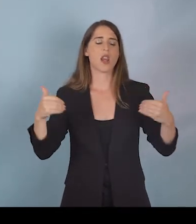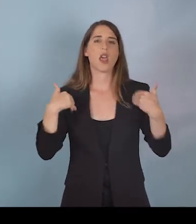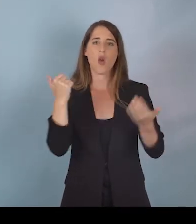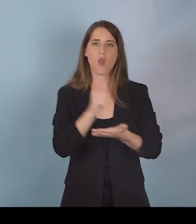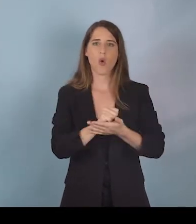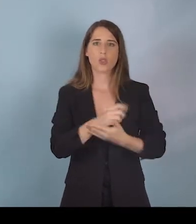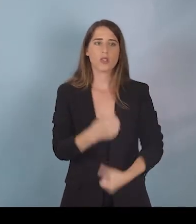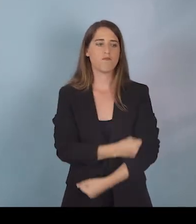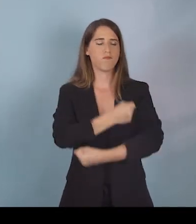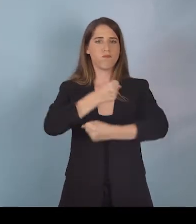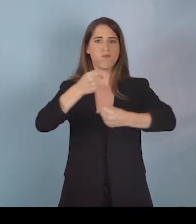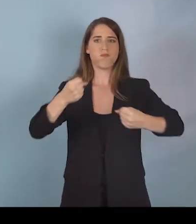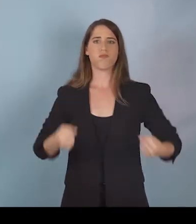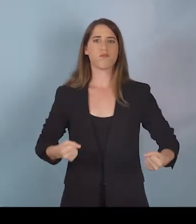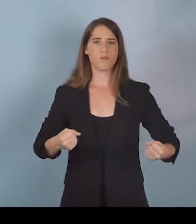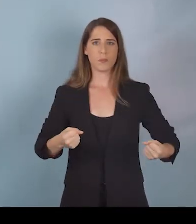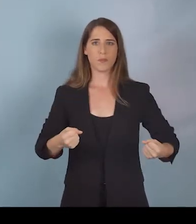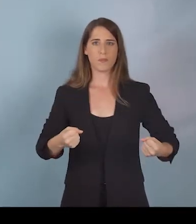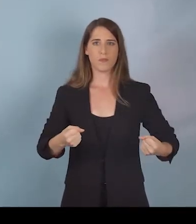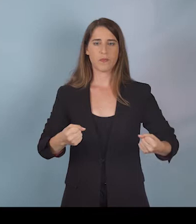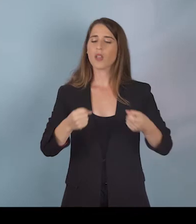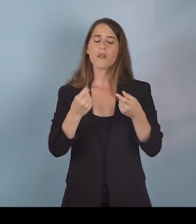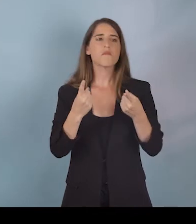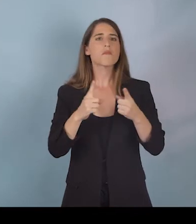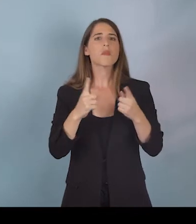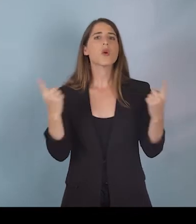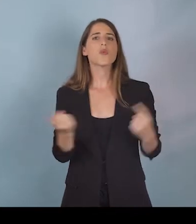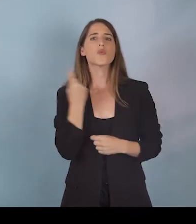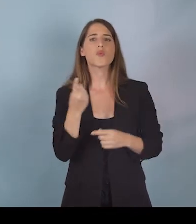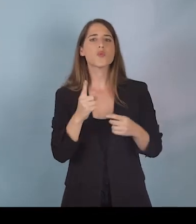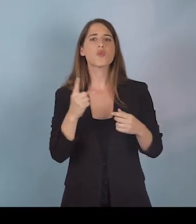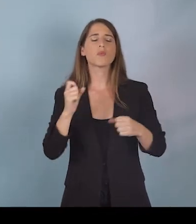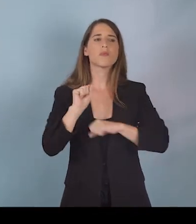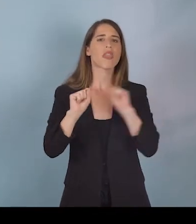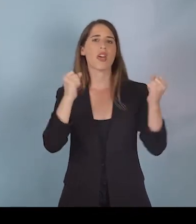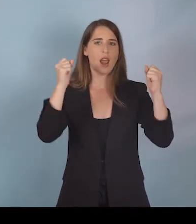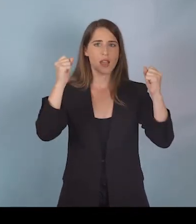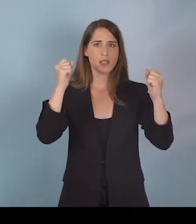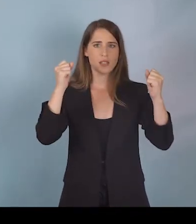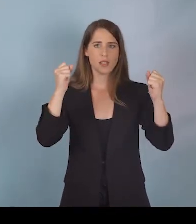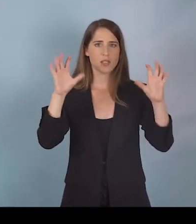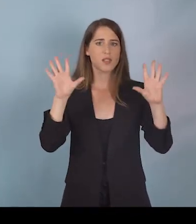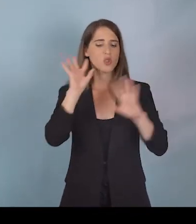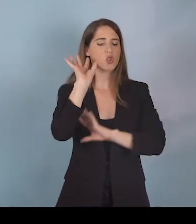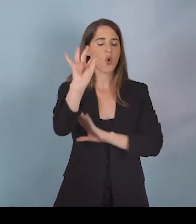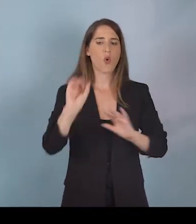ατόμων. Βασικά πράγματα που κάνουμε για αυτή την ενδυνάμωση είναι